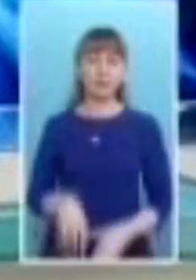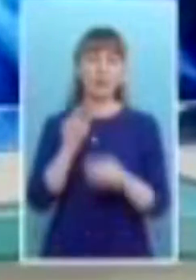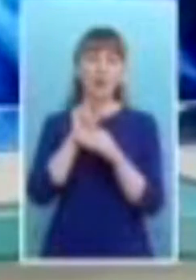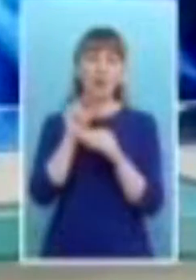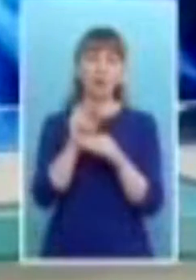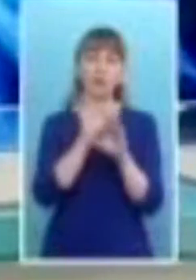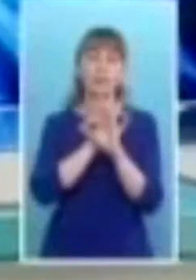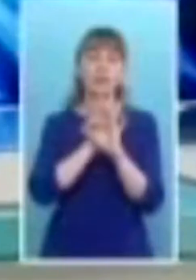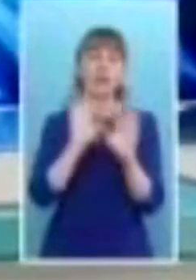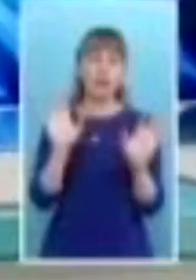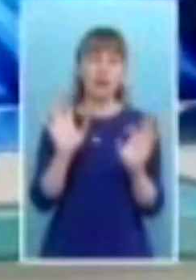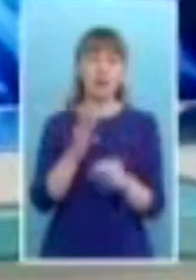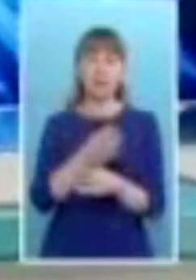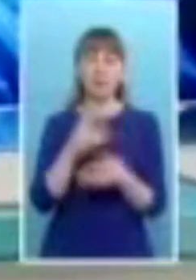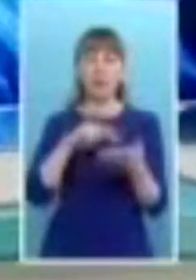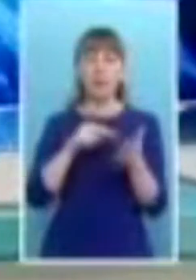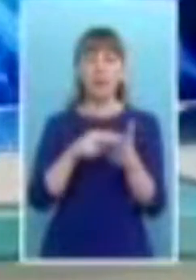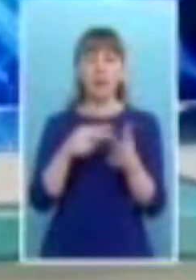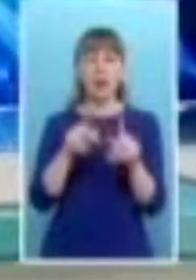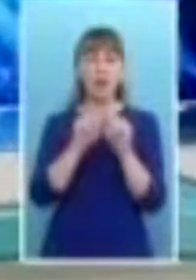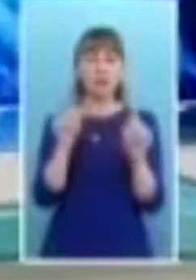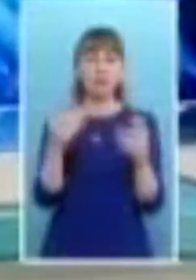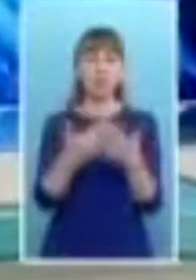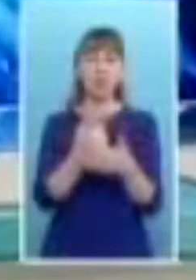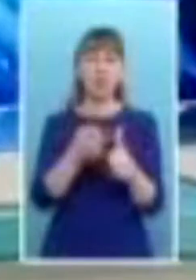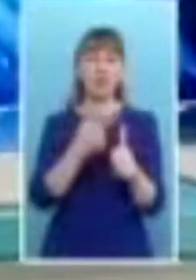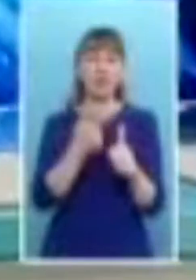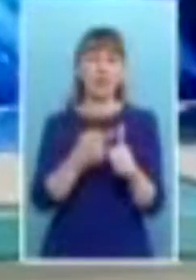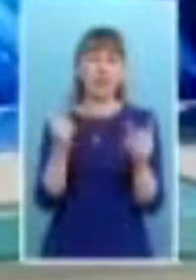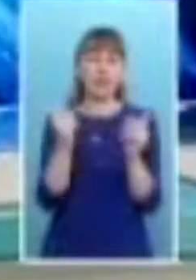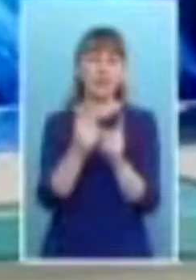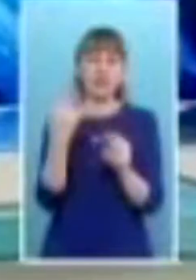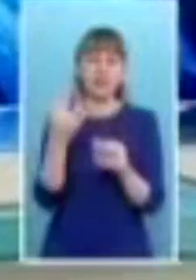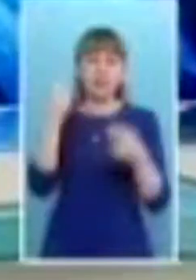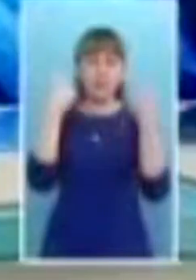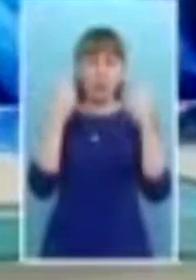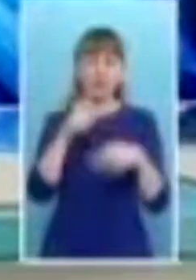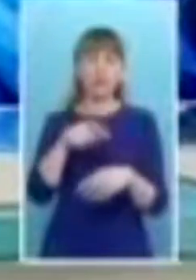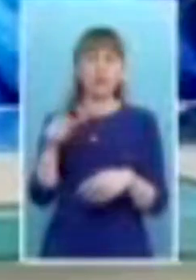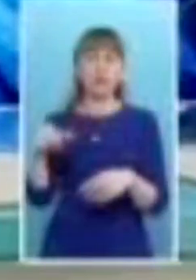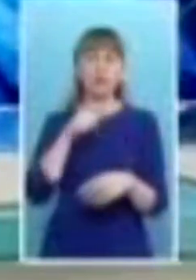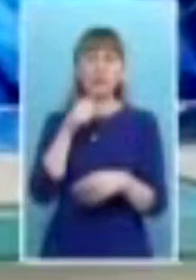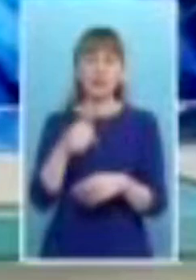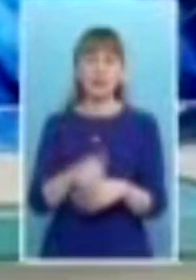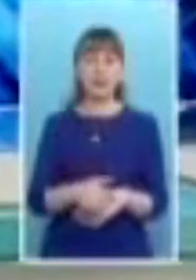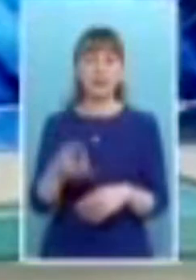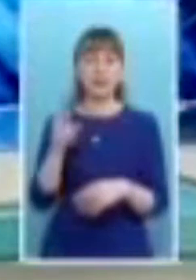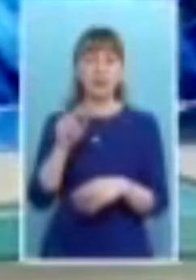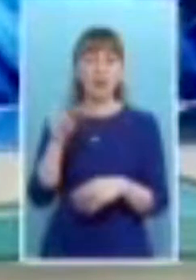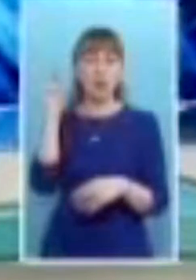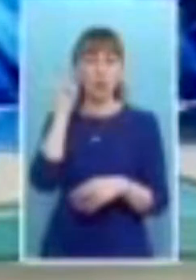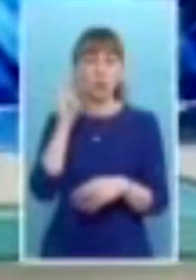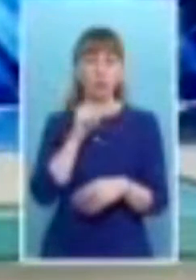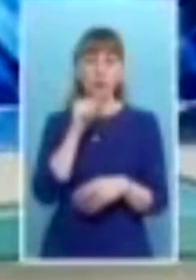Приучить к прекрасному. В рамках проекта «Открываем новые имена» прошла встреча с интересными творческими людьми нашего города для